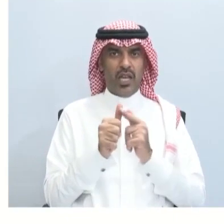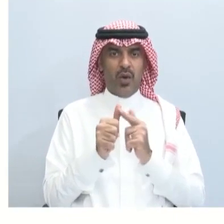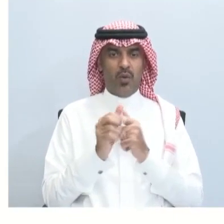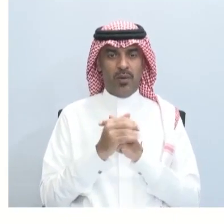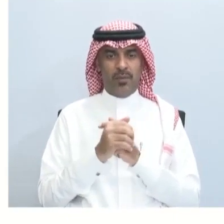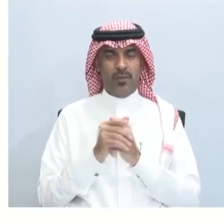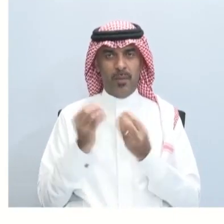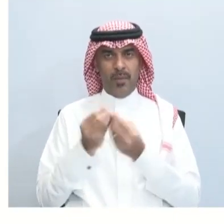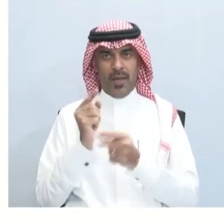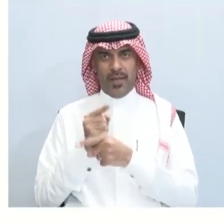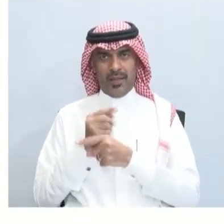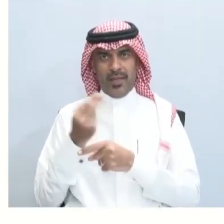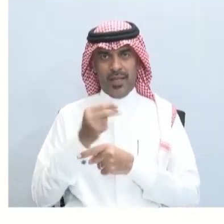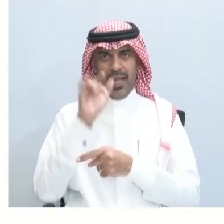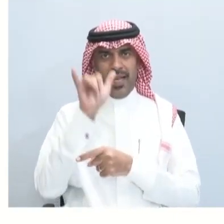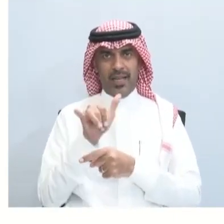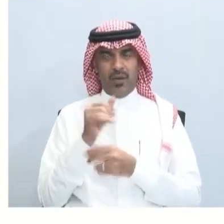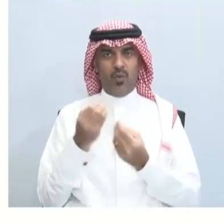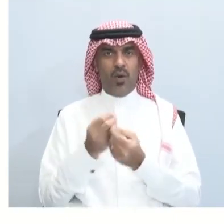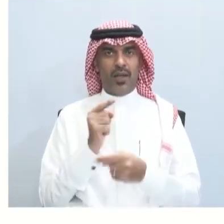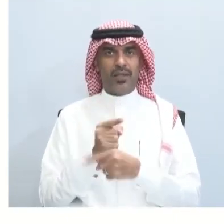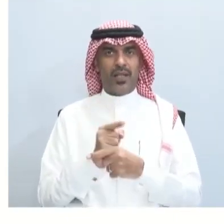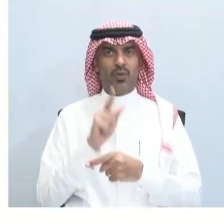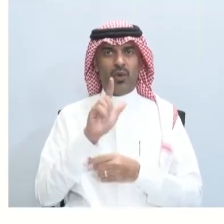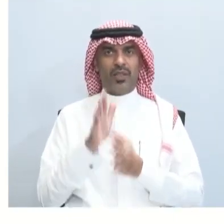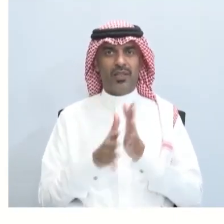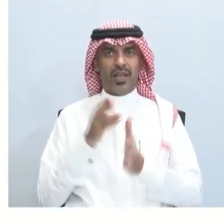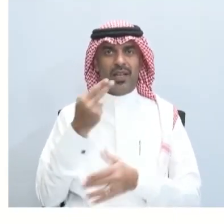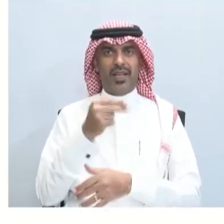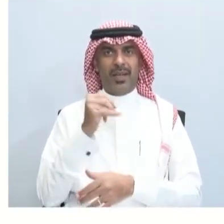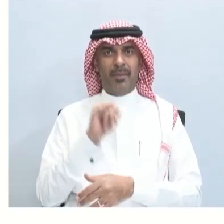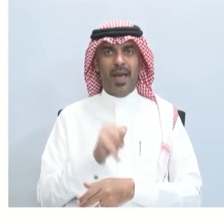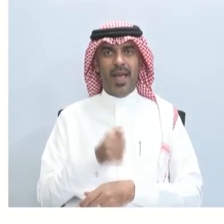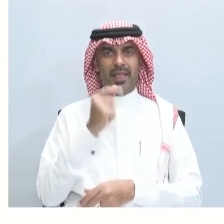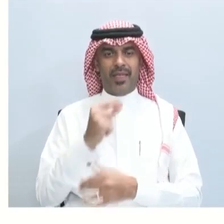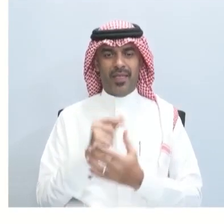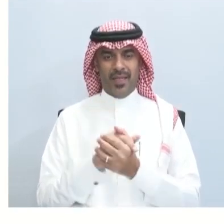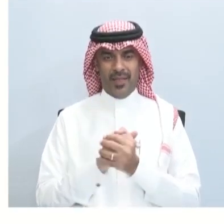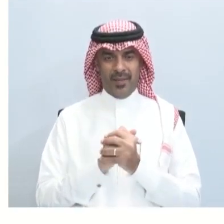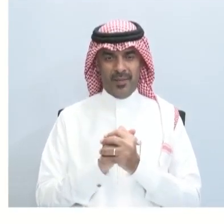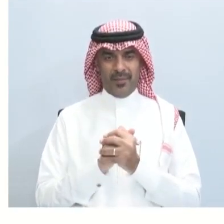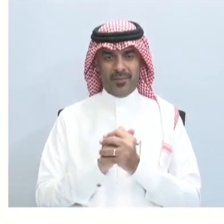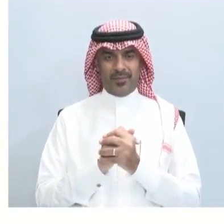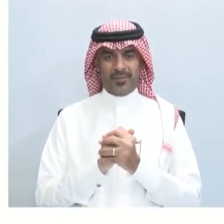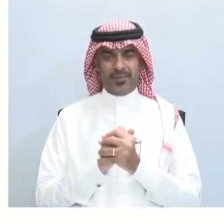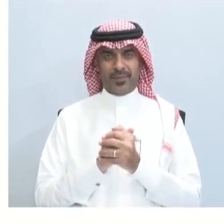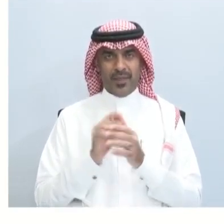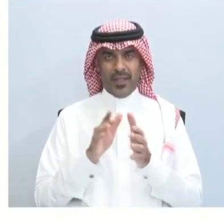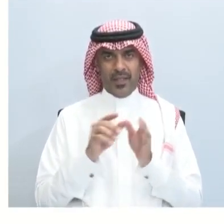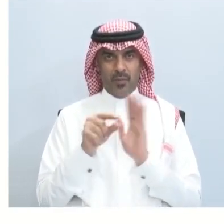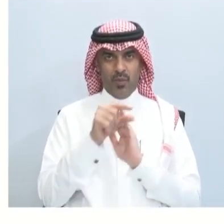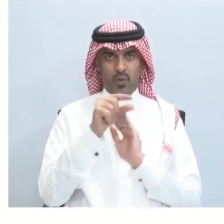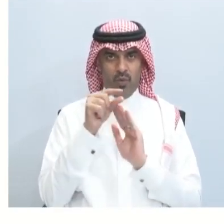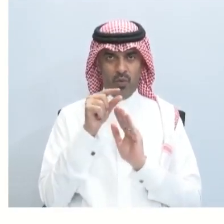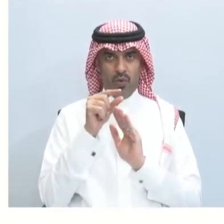معلمكم الاستاذ علي عبد الله العنبر وزميلي في لغه الاشاره الاستاذ عماد اذا موضوع درسنا هو حل